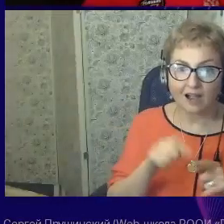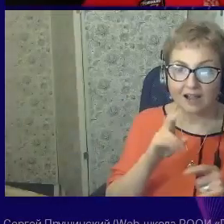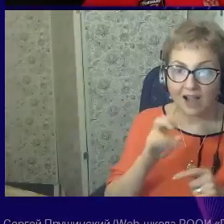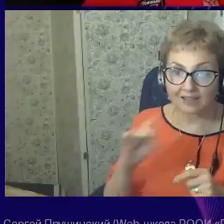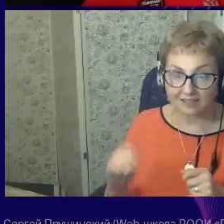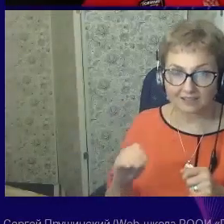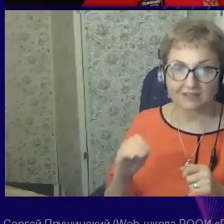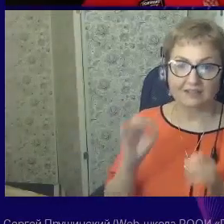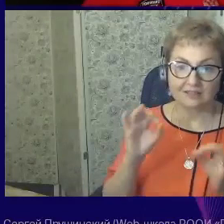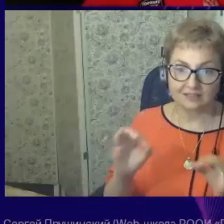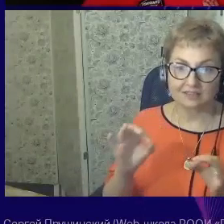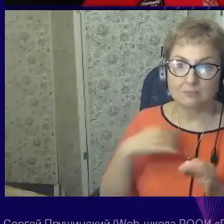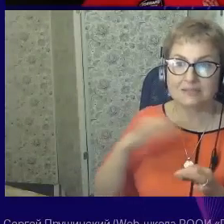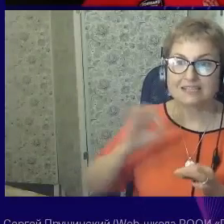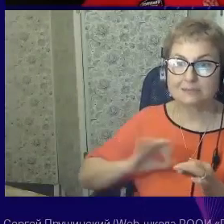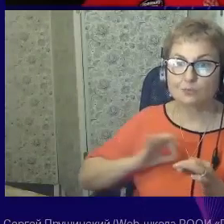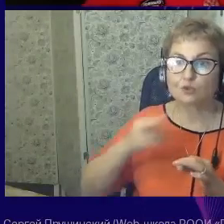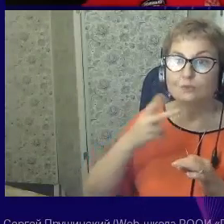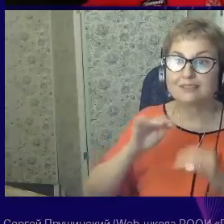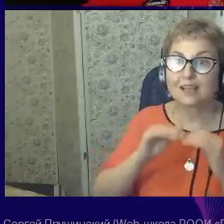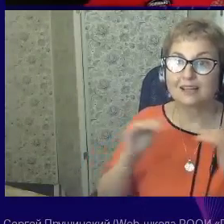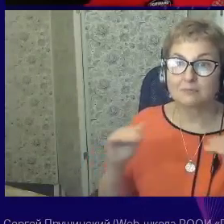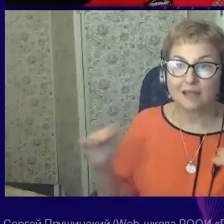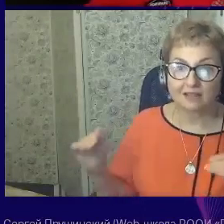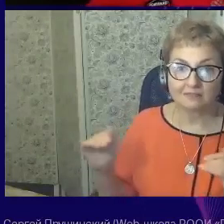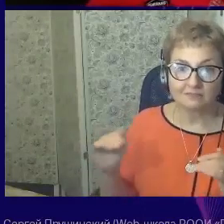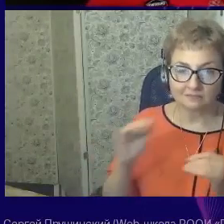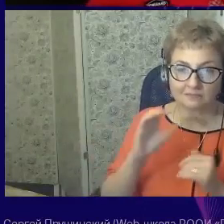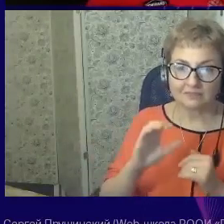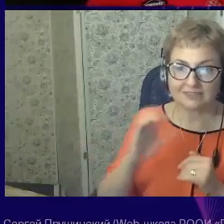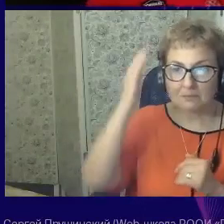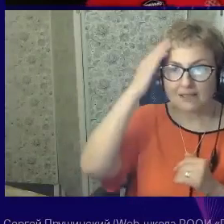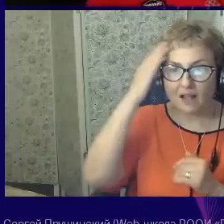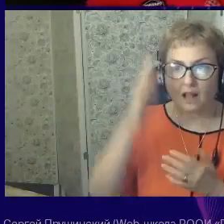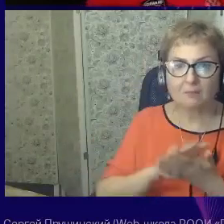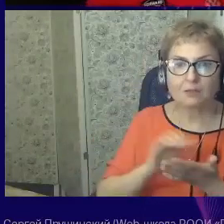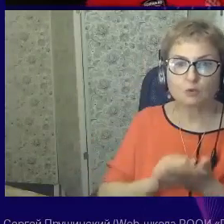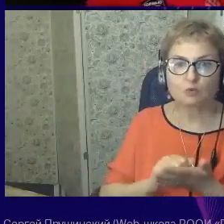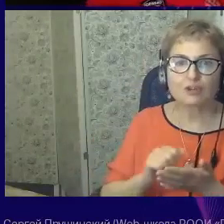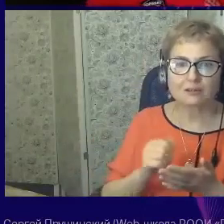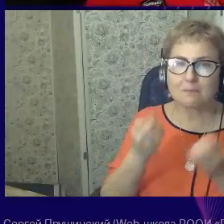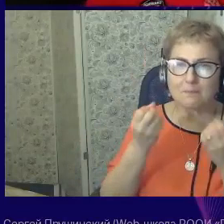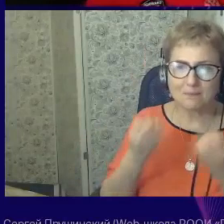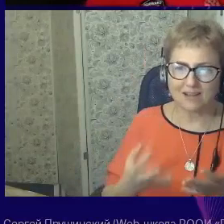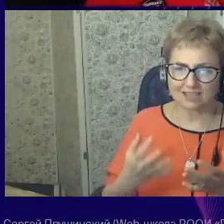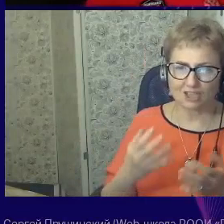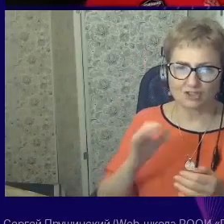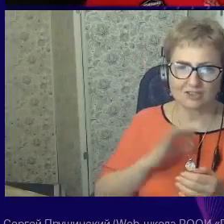Ну, естественно, как я говорю, что мы используем для ребят с ментальными нарушениями